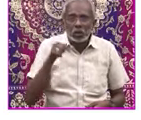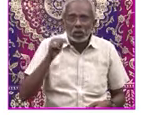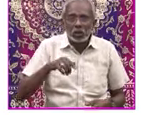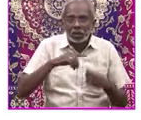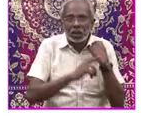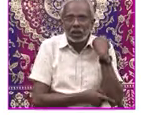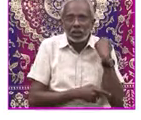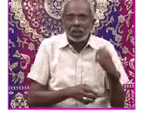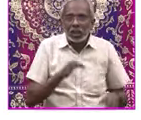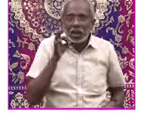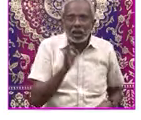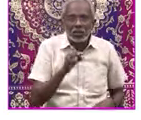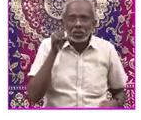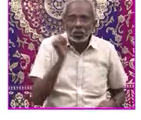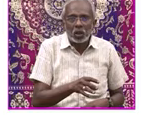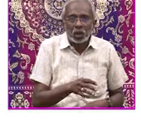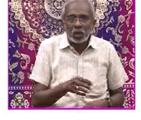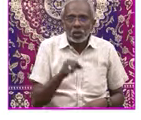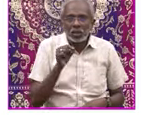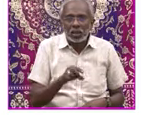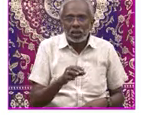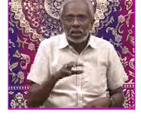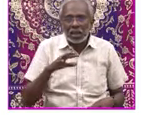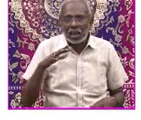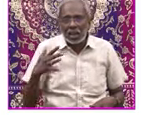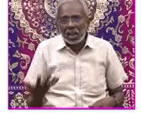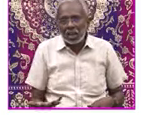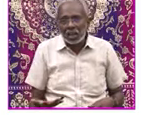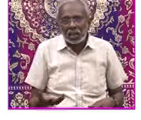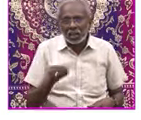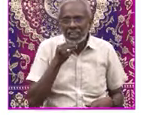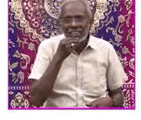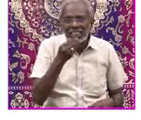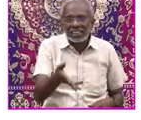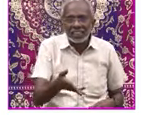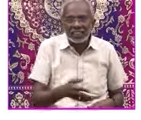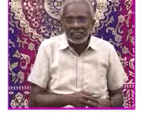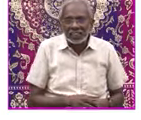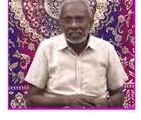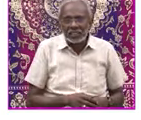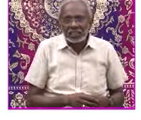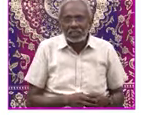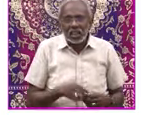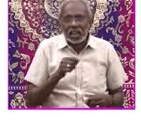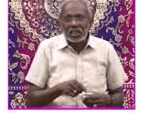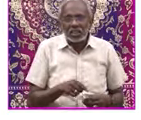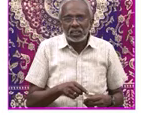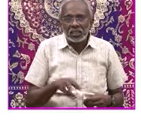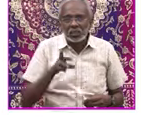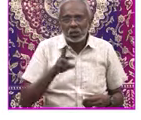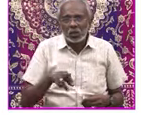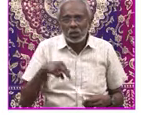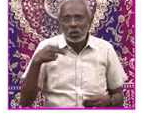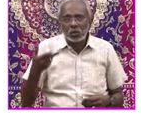கடை அதுக்குள் என அலரா இருந்தனர் அலதி